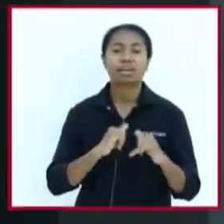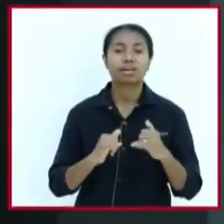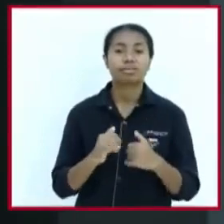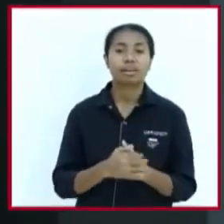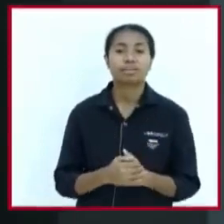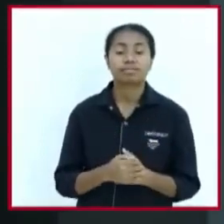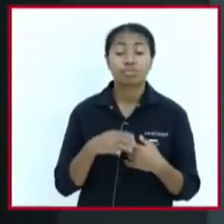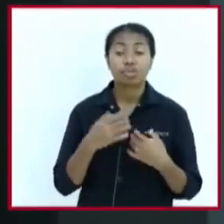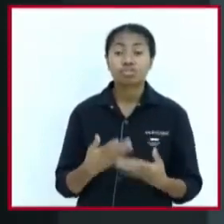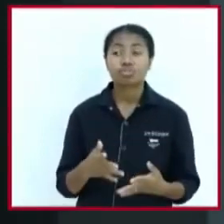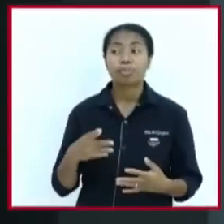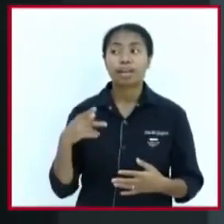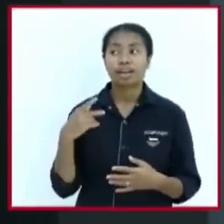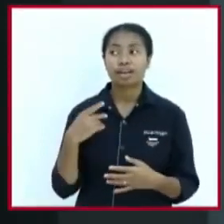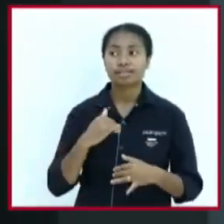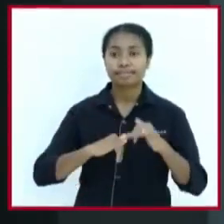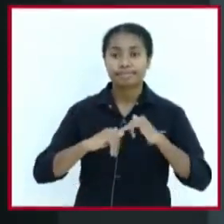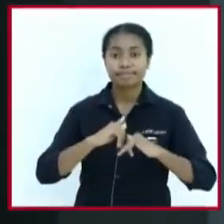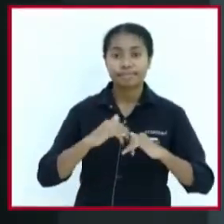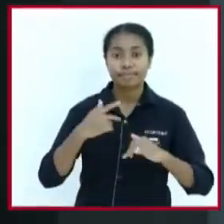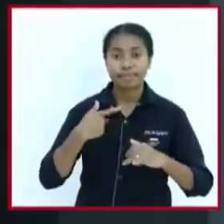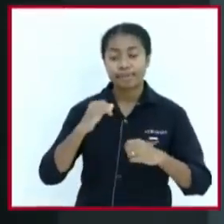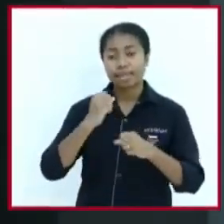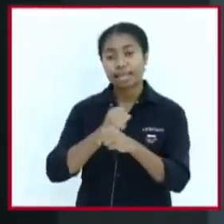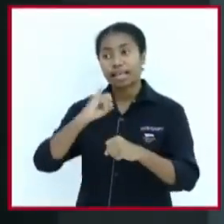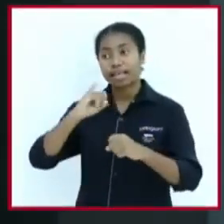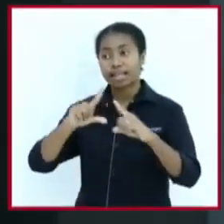supaya semakin giat